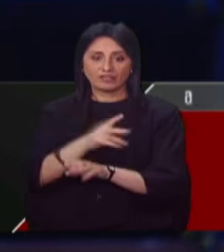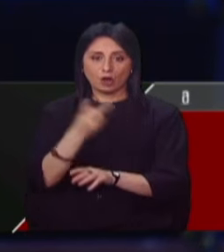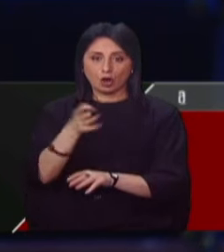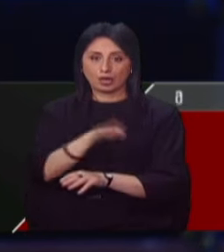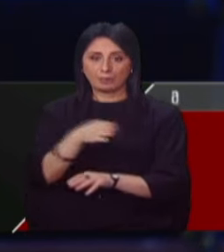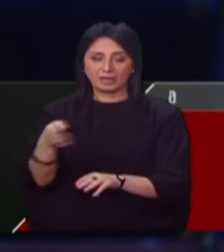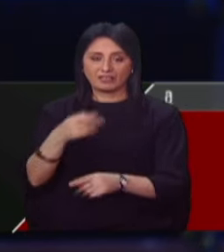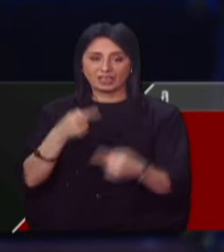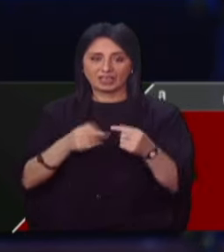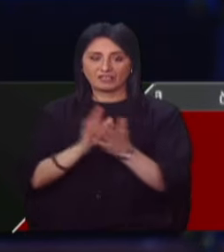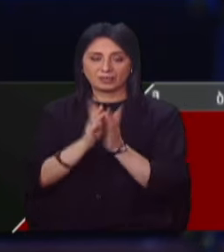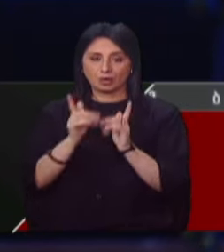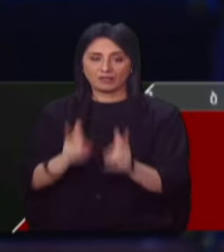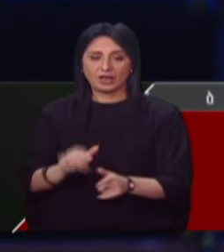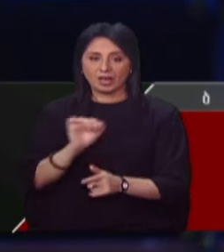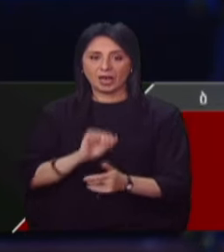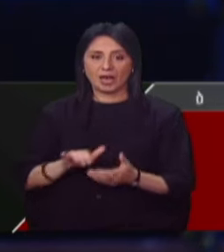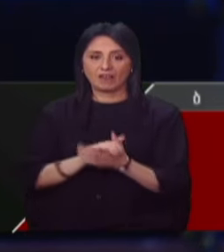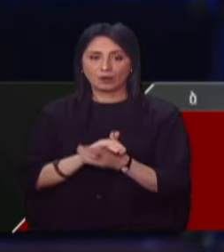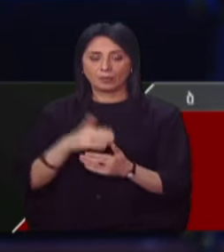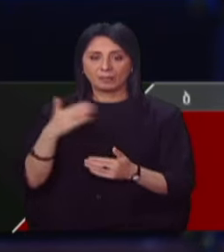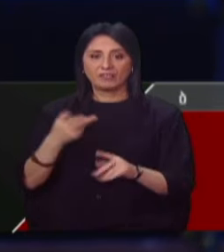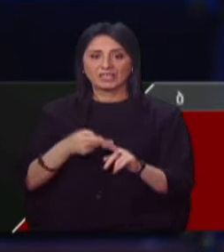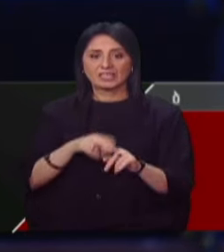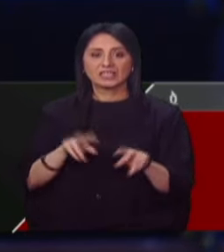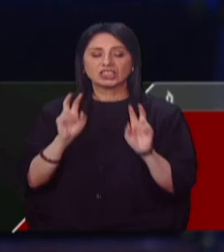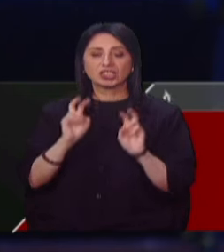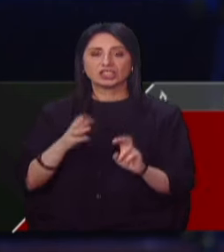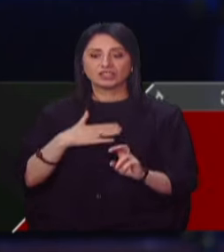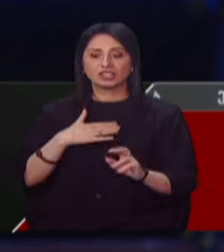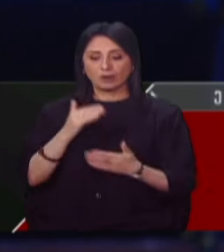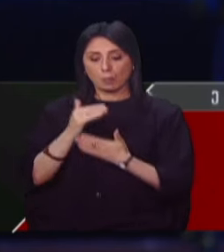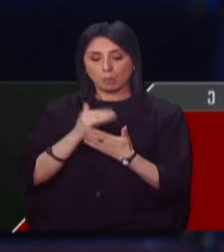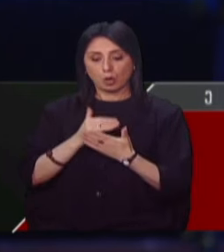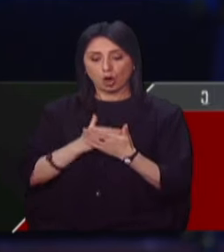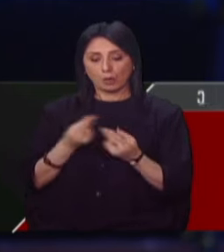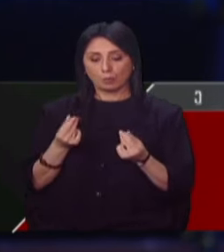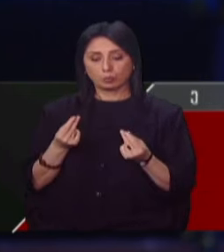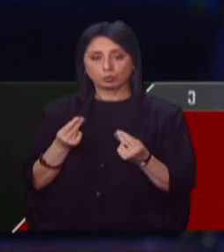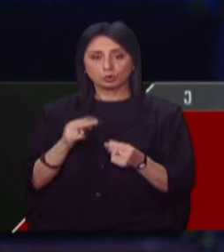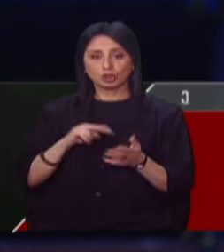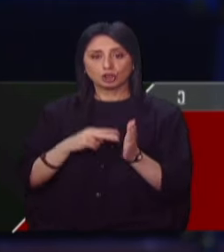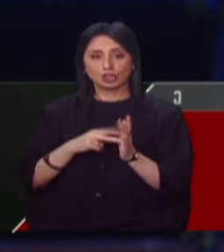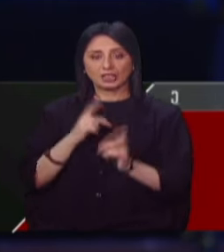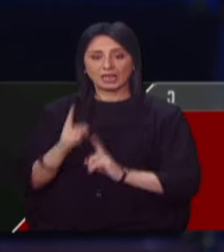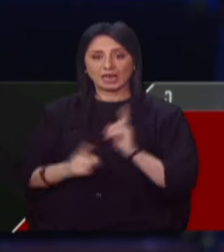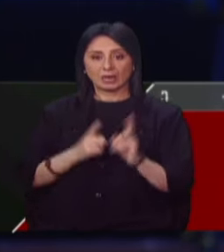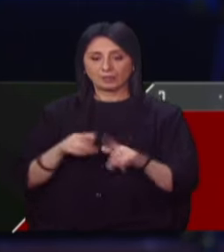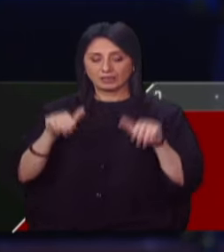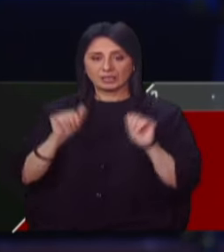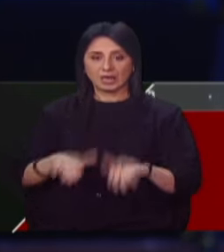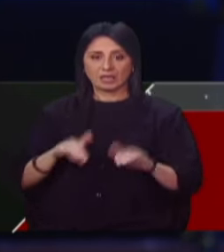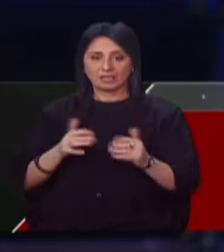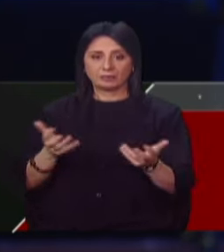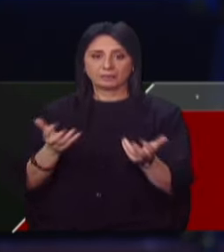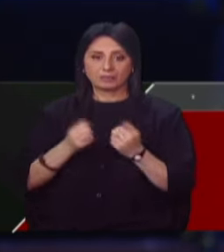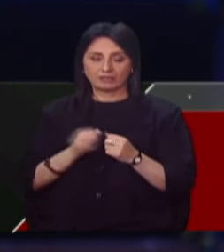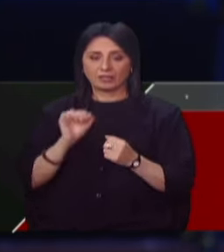მხრივი დავის მოგვარებას. ევროკავშირის მხრიდან ეს ნიშნავს ჩვენი პროგრამების და ბიუჯეტის რეფორმას და გადაწყვეტილებების